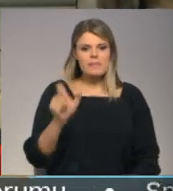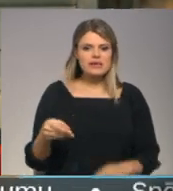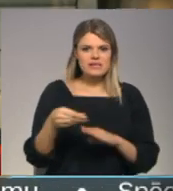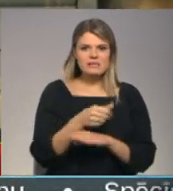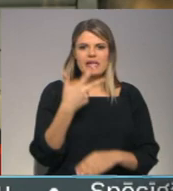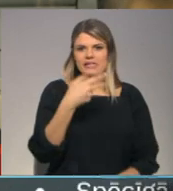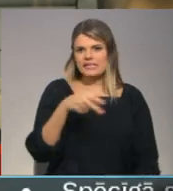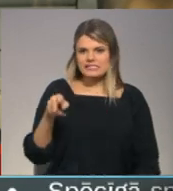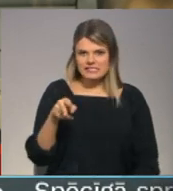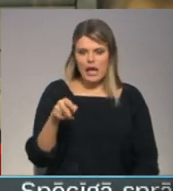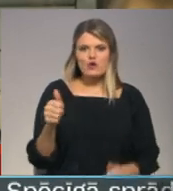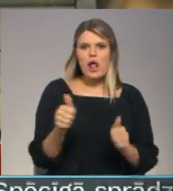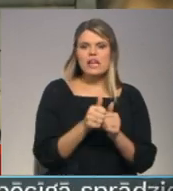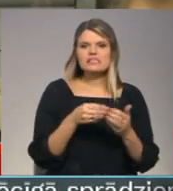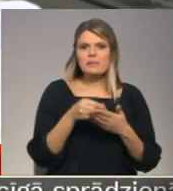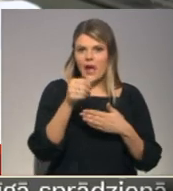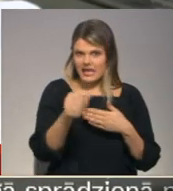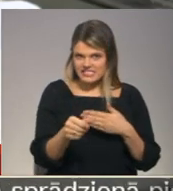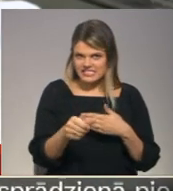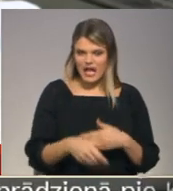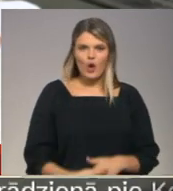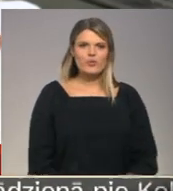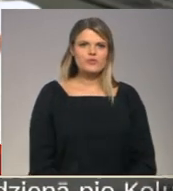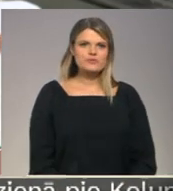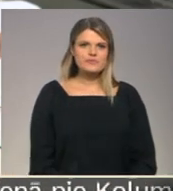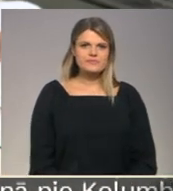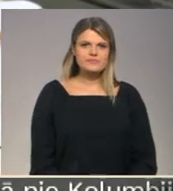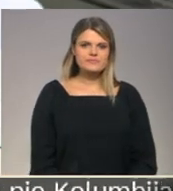sedz nepilns 3 eiro lielu līdzmaksājumu. Aiki Incivans, Milos, Latvijas televīzija.